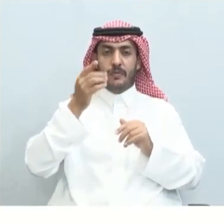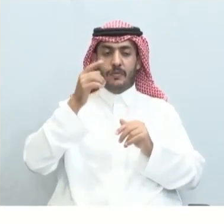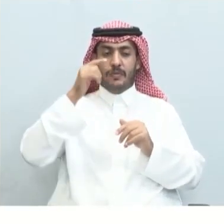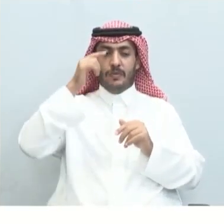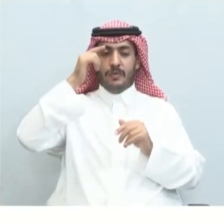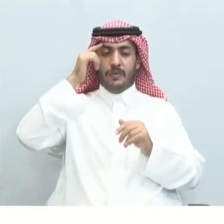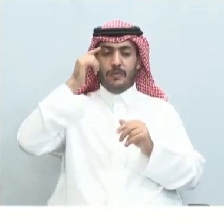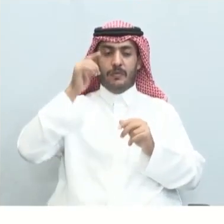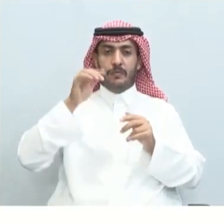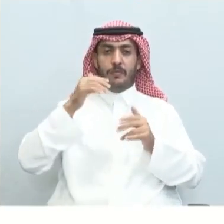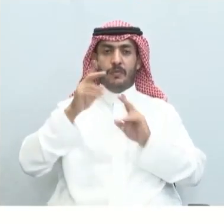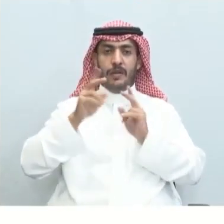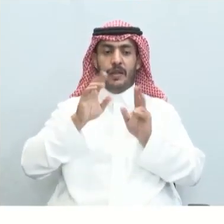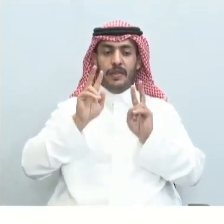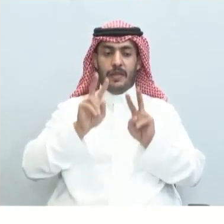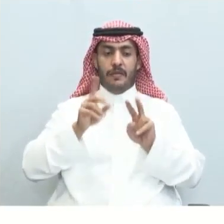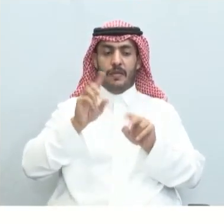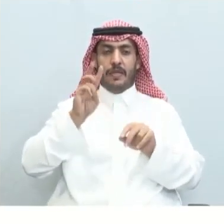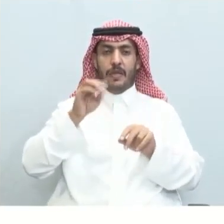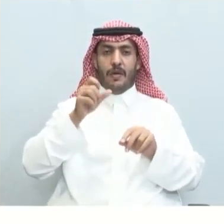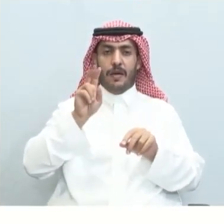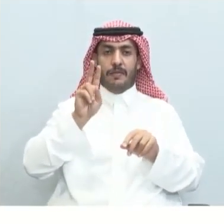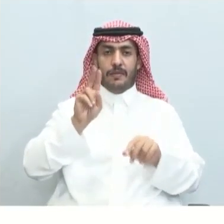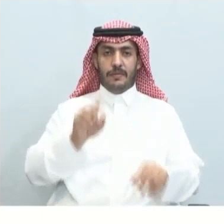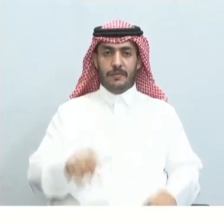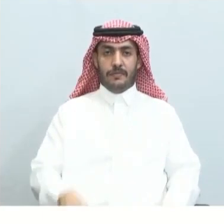المتغير التابع والثوابت